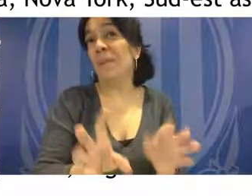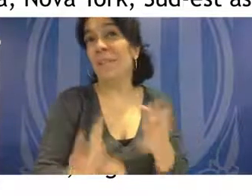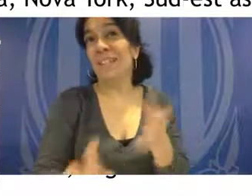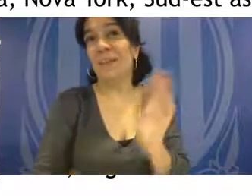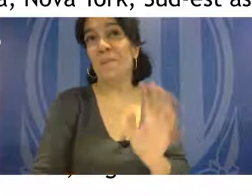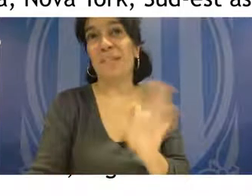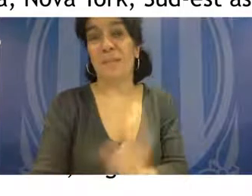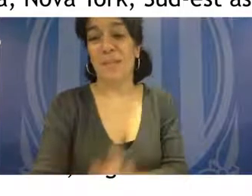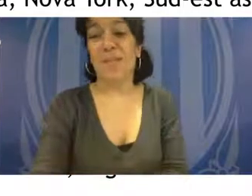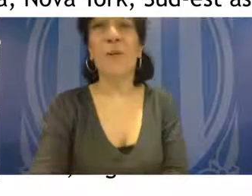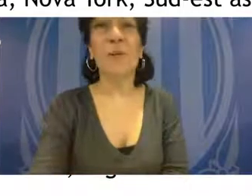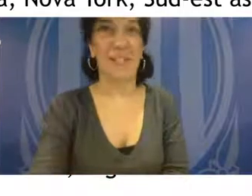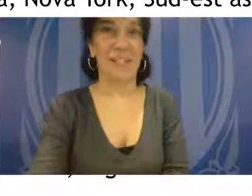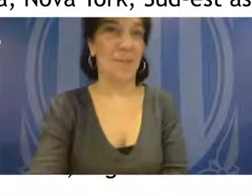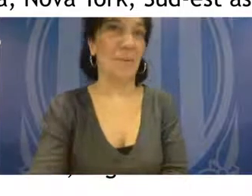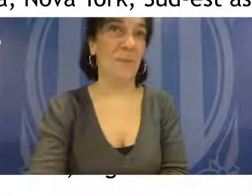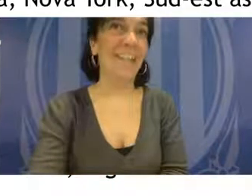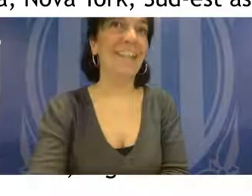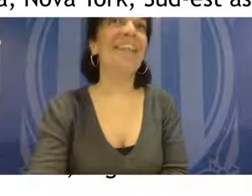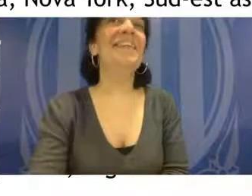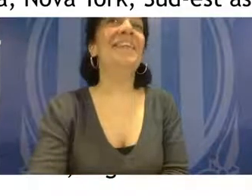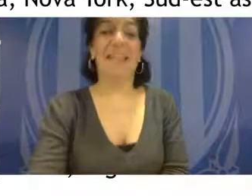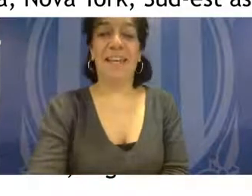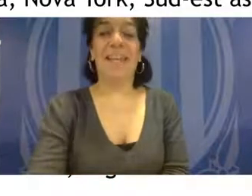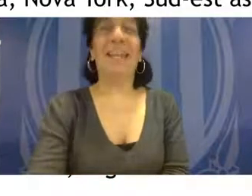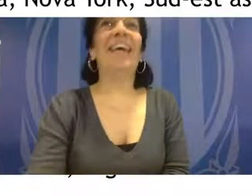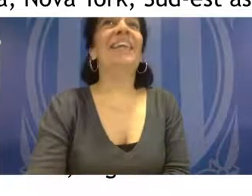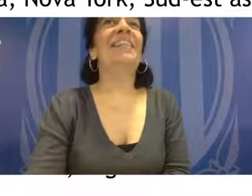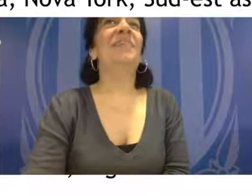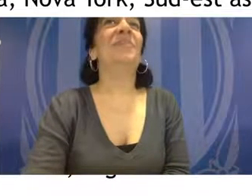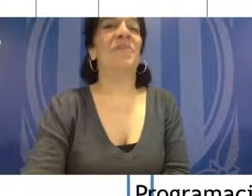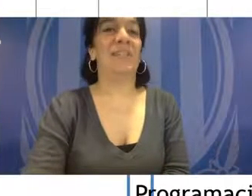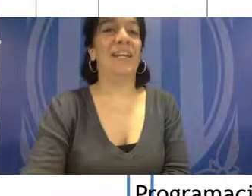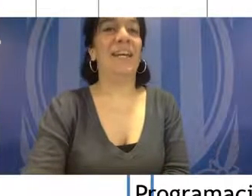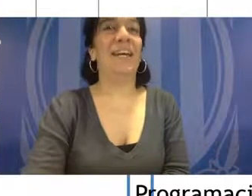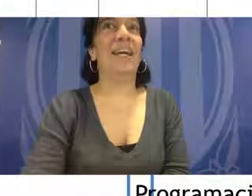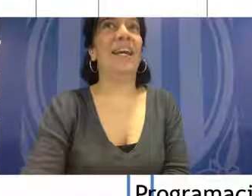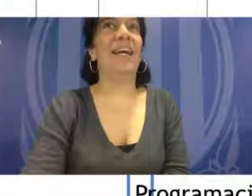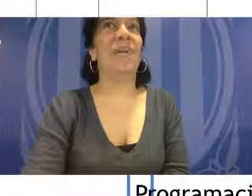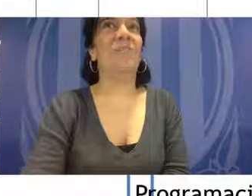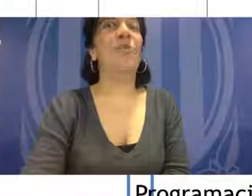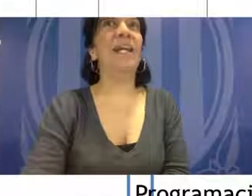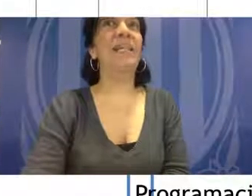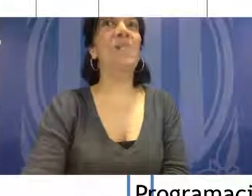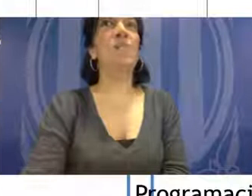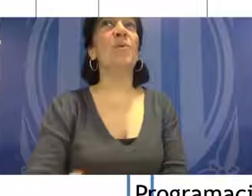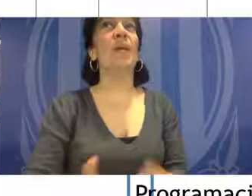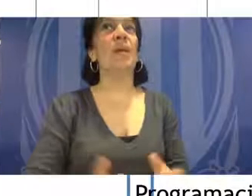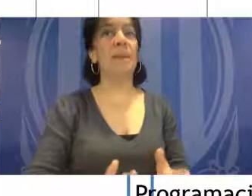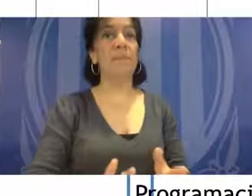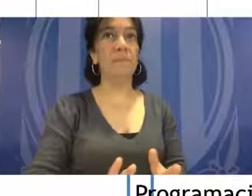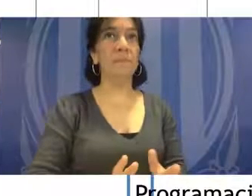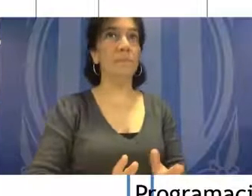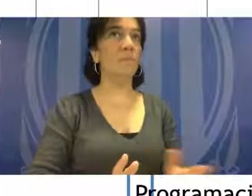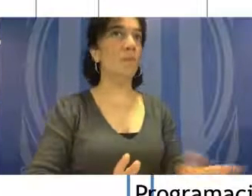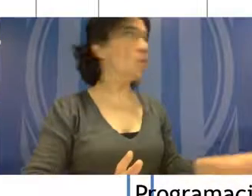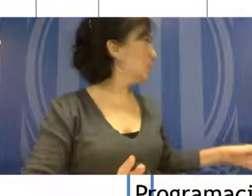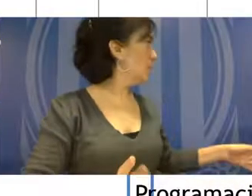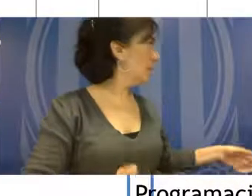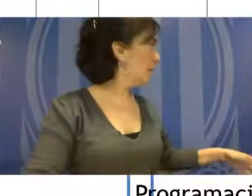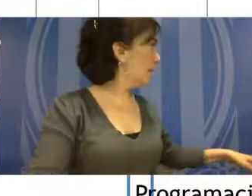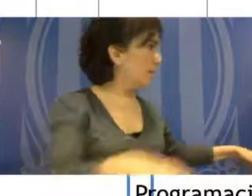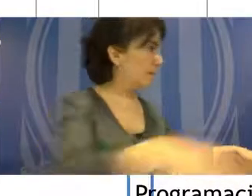del premi és de més de 1.000 euros. Està molt bé. Llavors, nosaltres programem. No